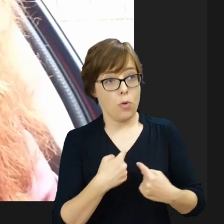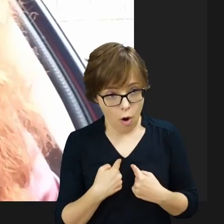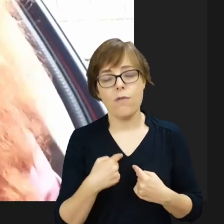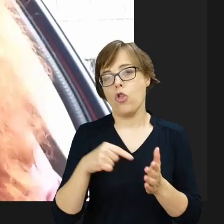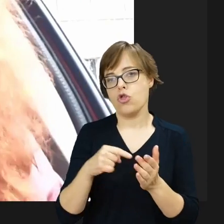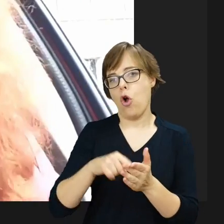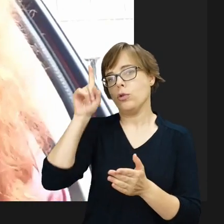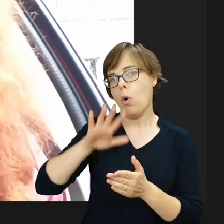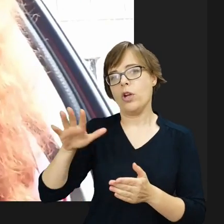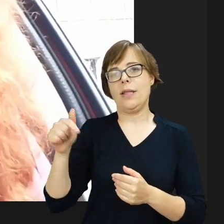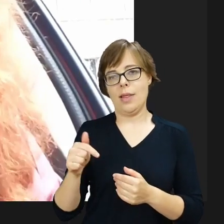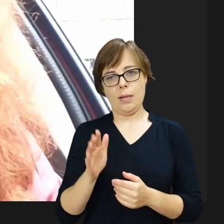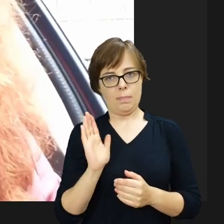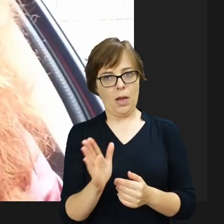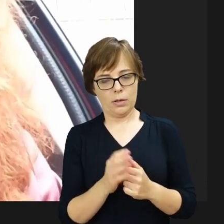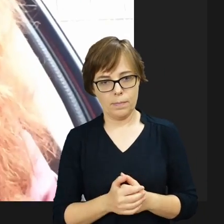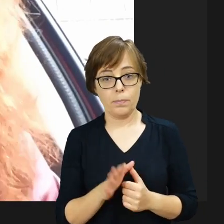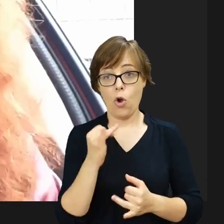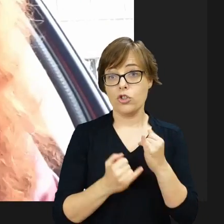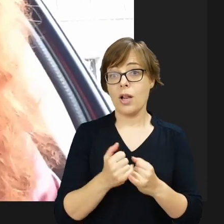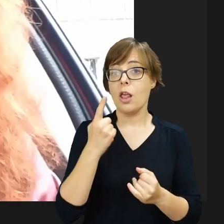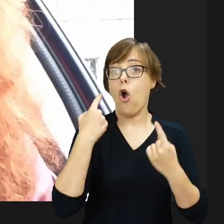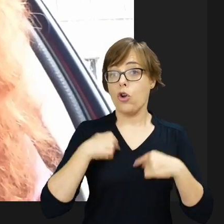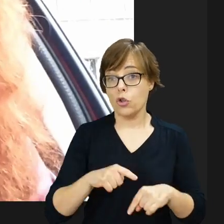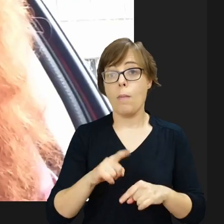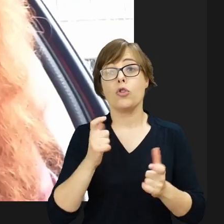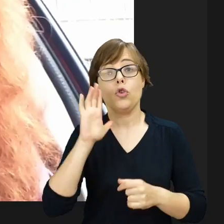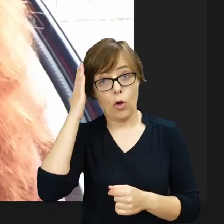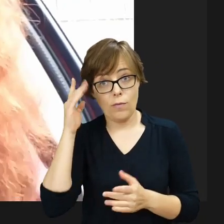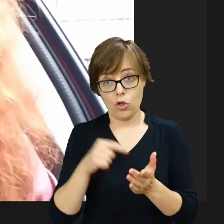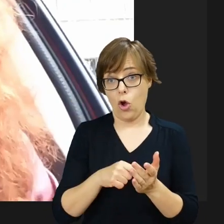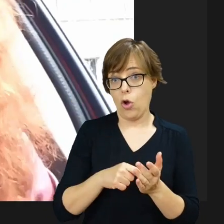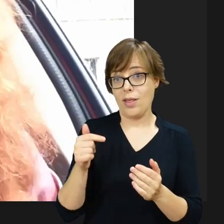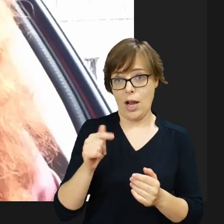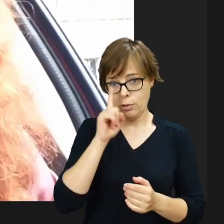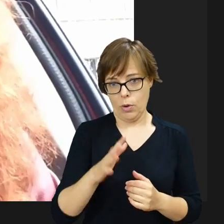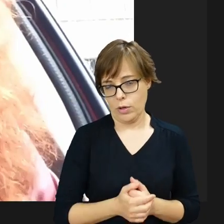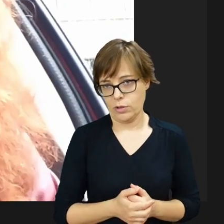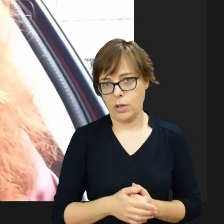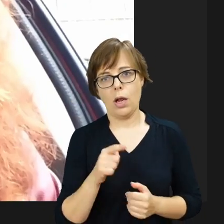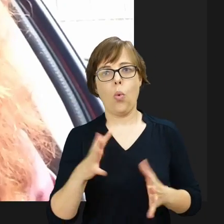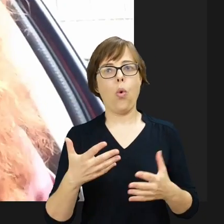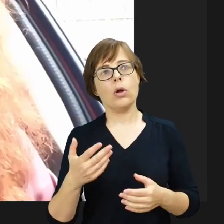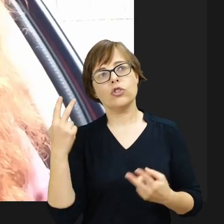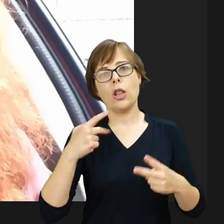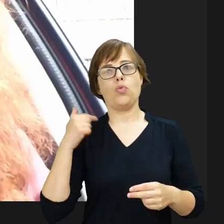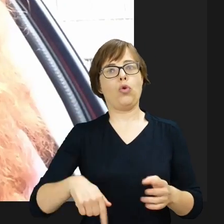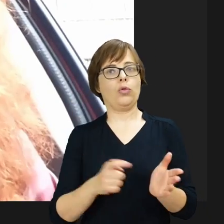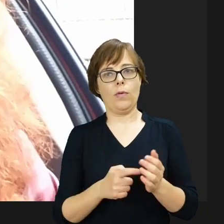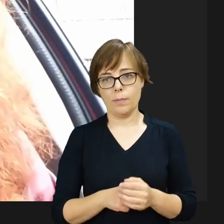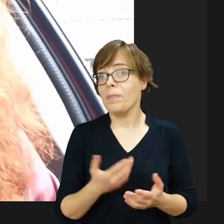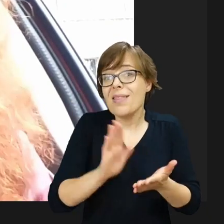tak? No bo że jedna osoba się czegoś dowie, no to trudno powiedzieć, że to interes społeczny. Mnie to ostatnio spotkało, to znaczy